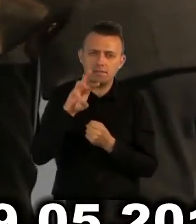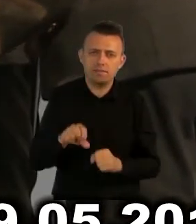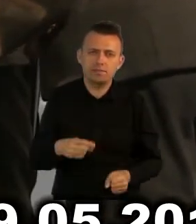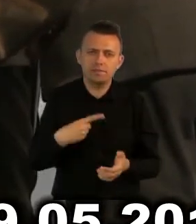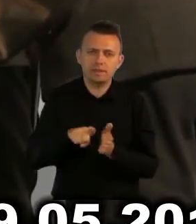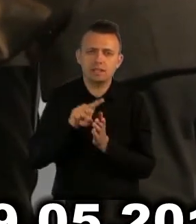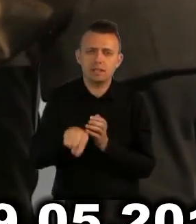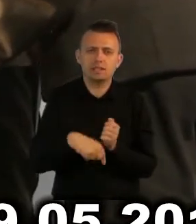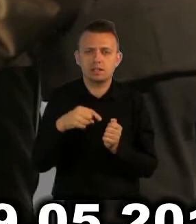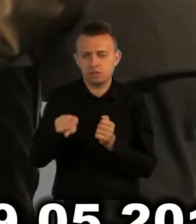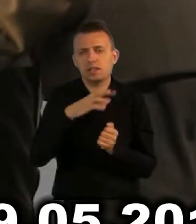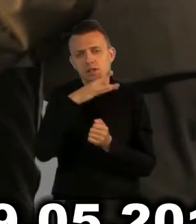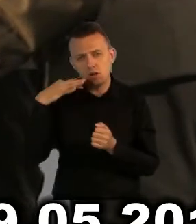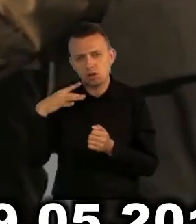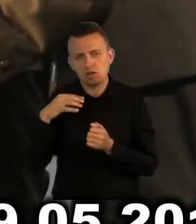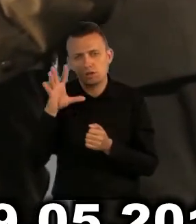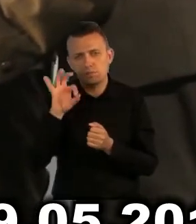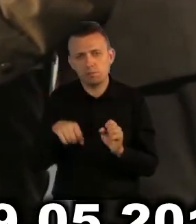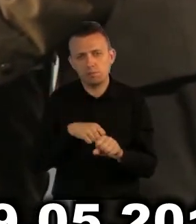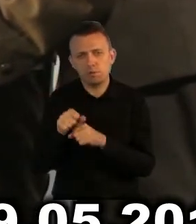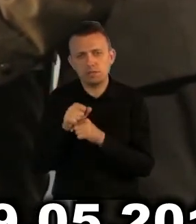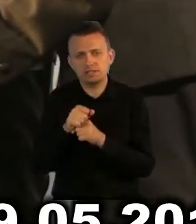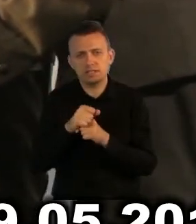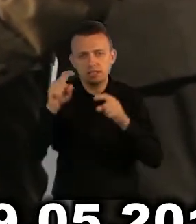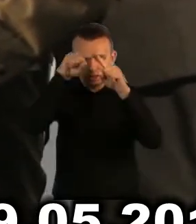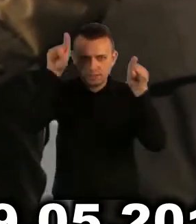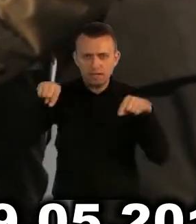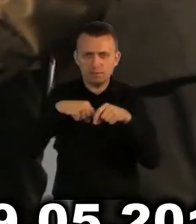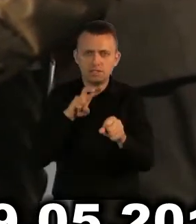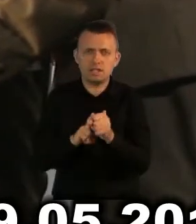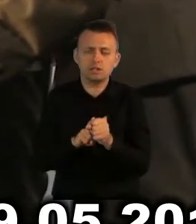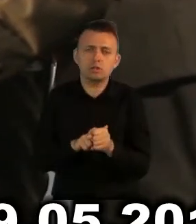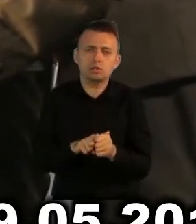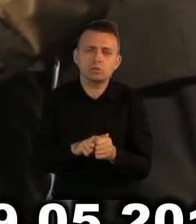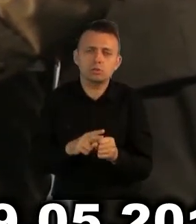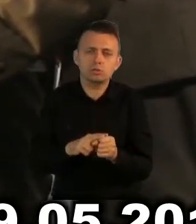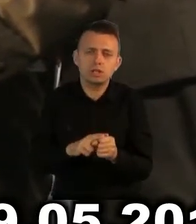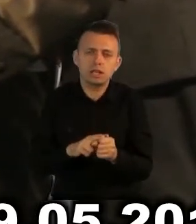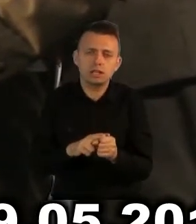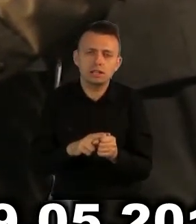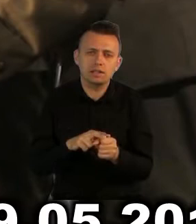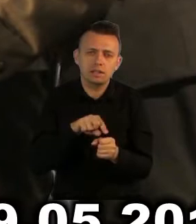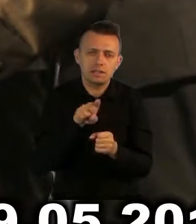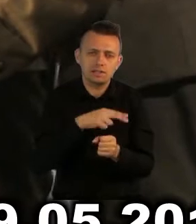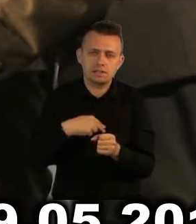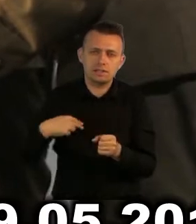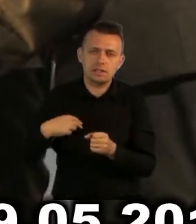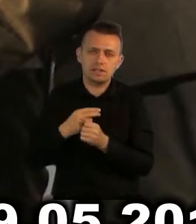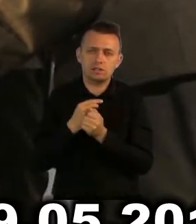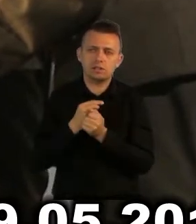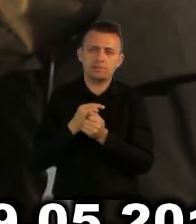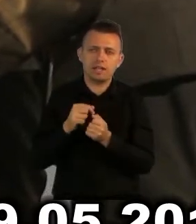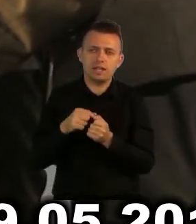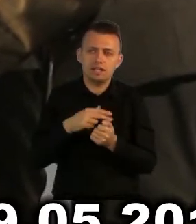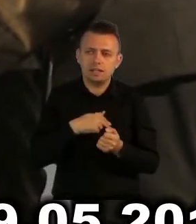odlew. Dlatego też taki kolor ma, bo jest to odlew tablicy, która została przez naszych kolegów podniesiona z rzeki